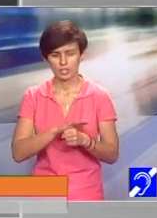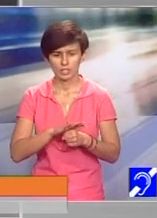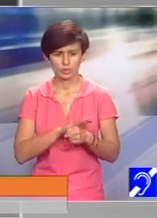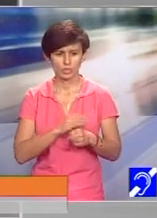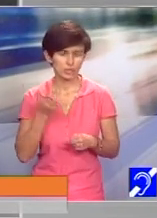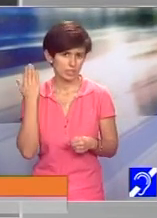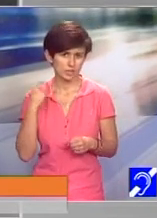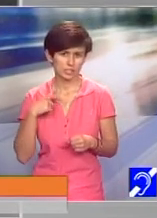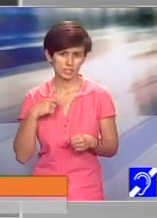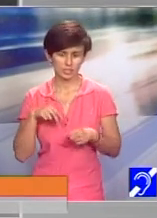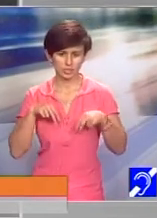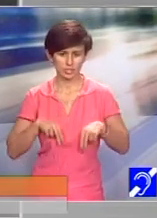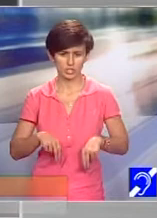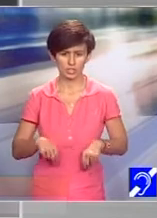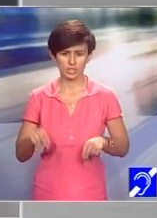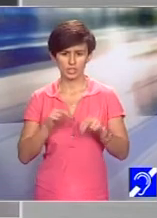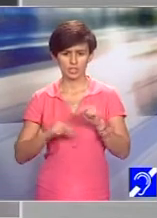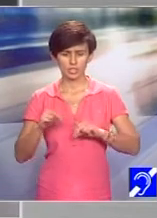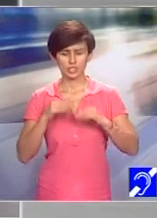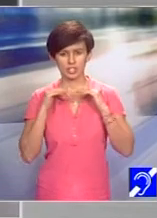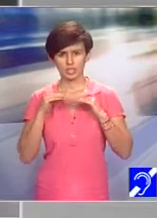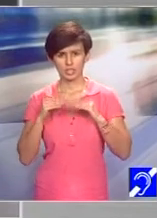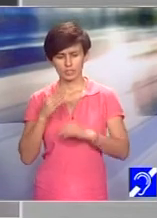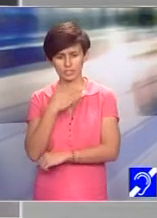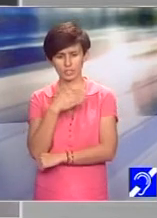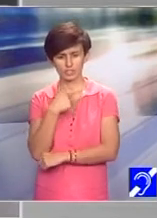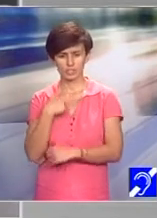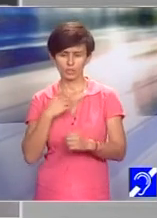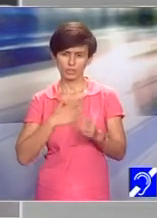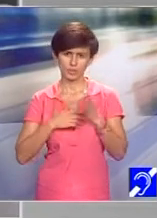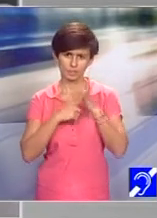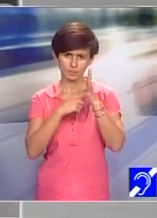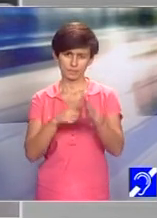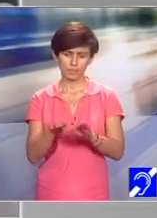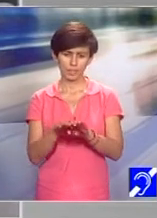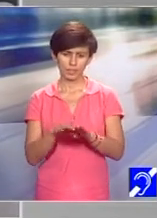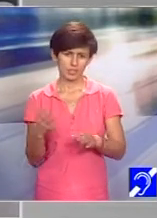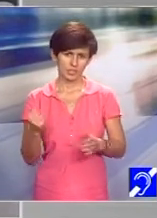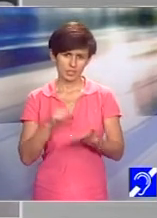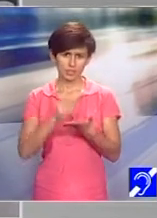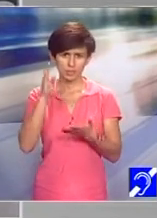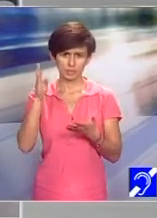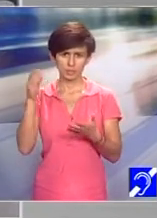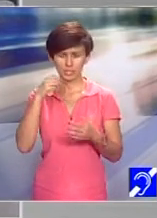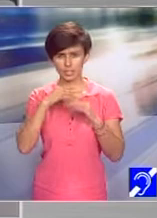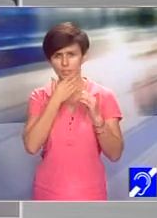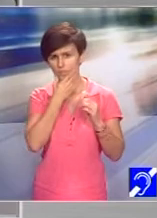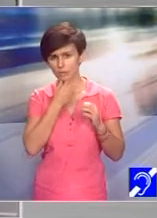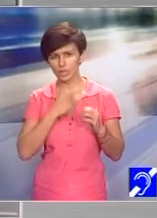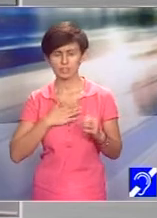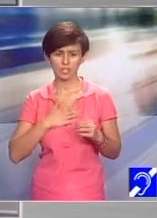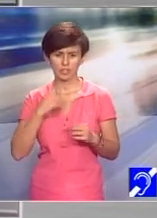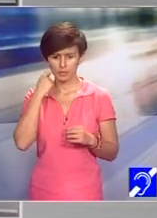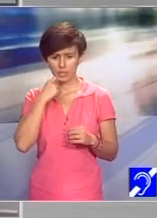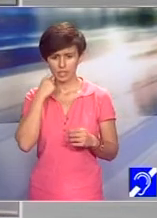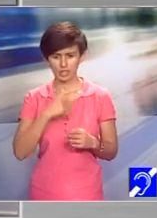nivel național. Și cu ocazia aceasta am vrut să le arăt colegilor ce bibliotecă frumoasă avem noi la Cluj,